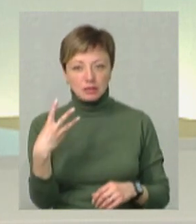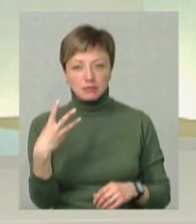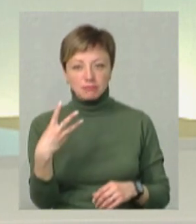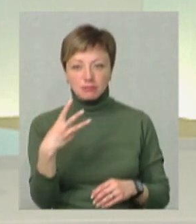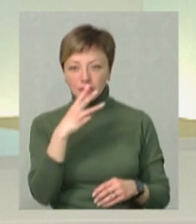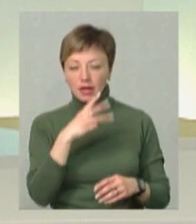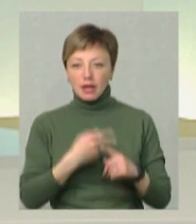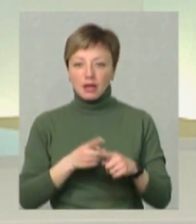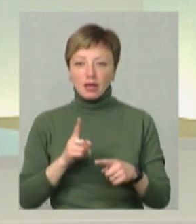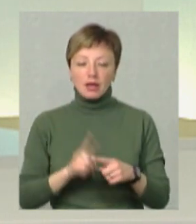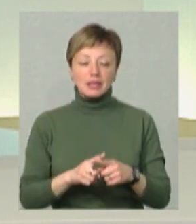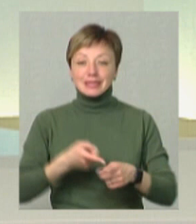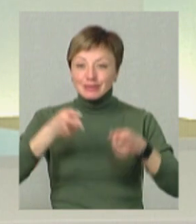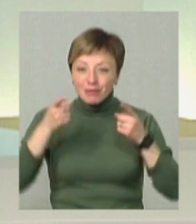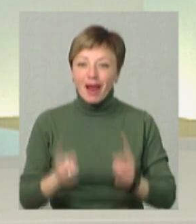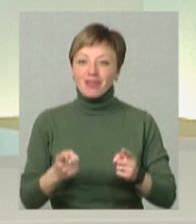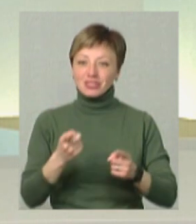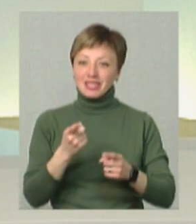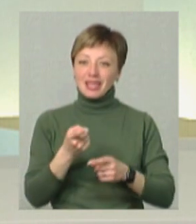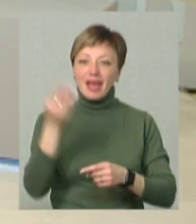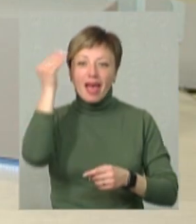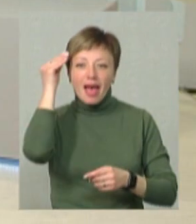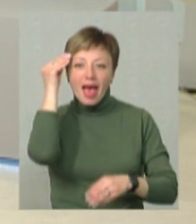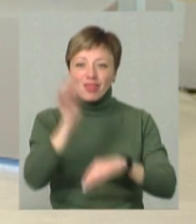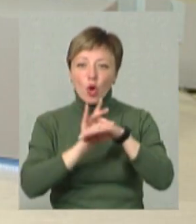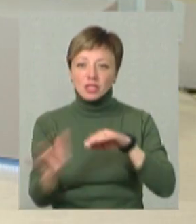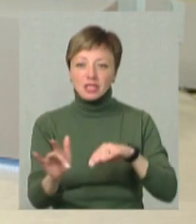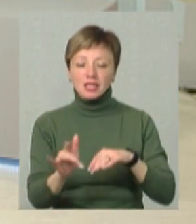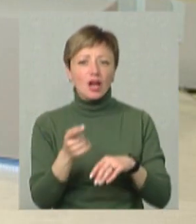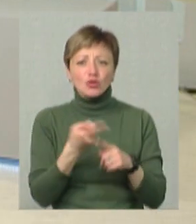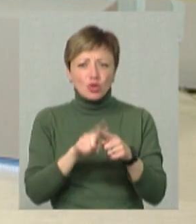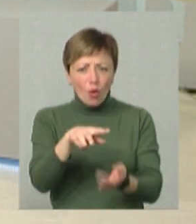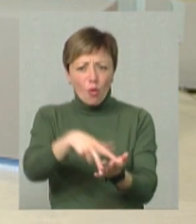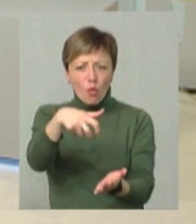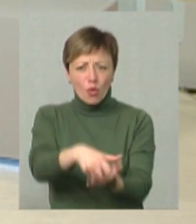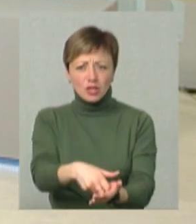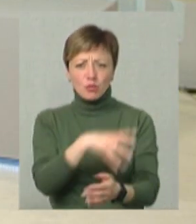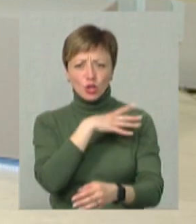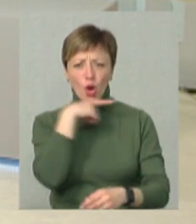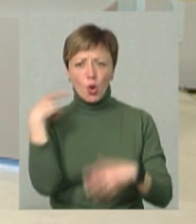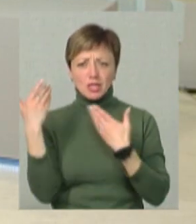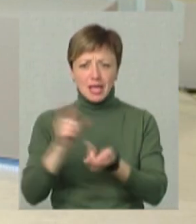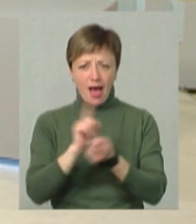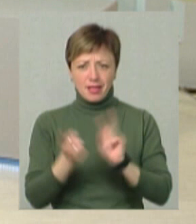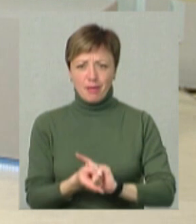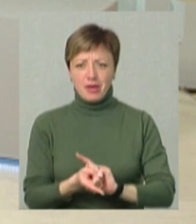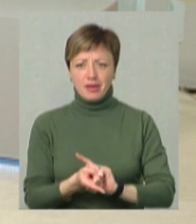заполірували. Самий справжній геноцид. А що це ви не курите? Що це ви не хочете росіянами бути?